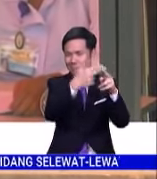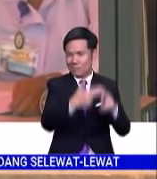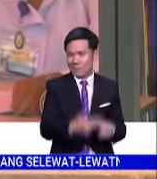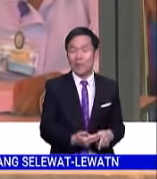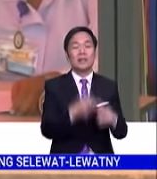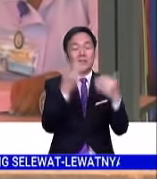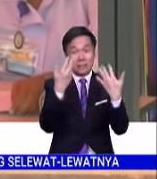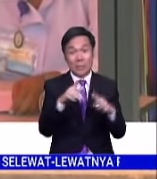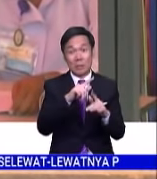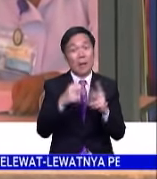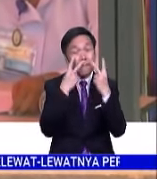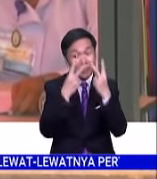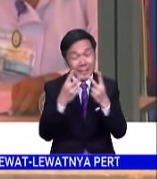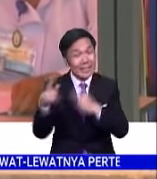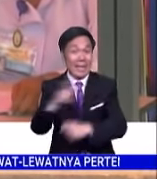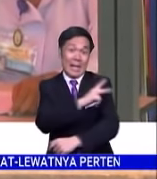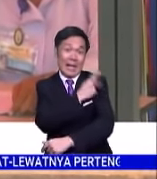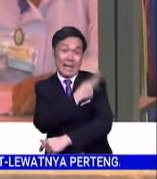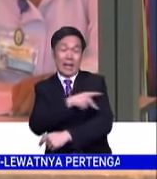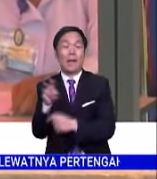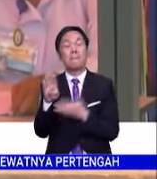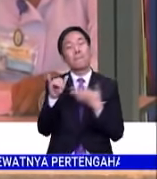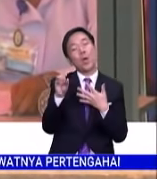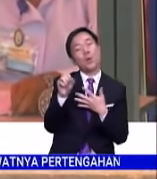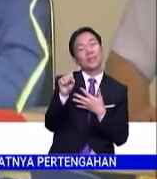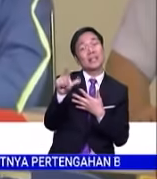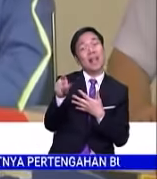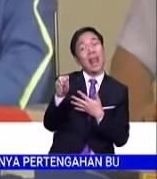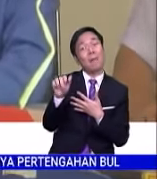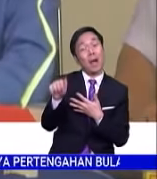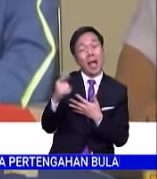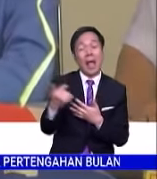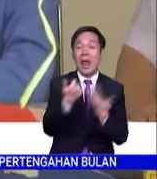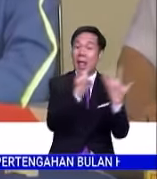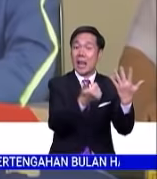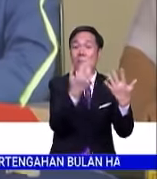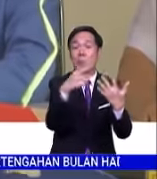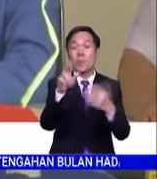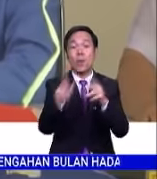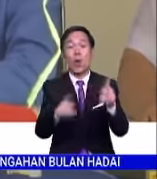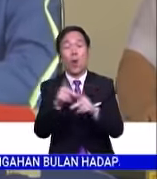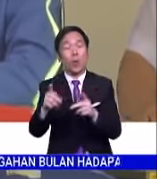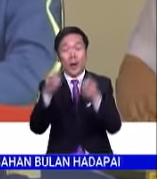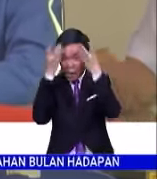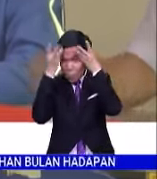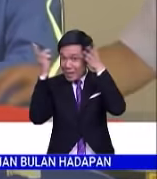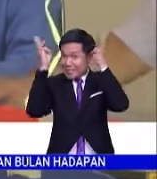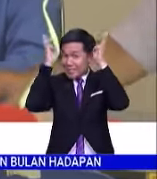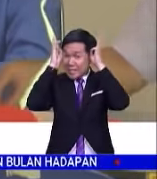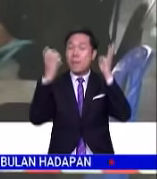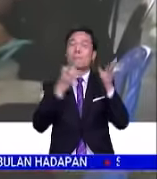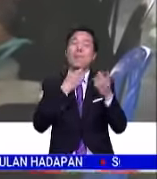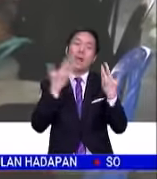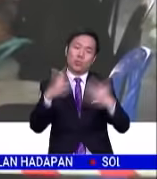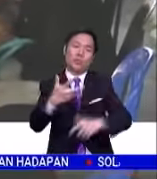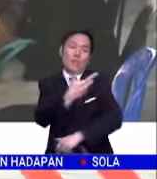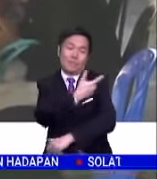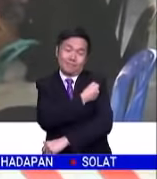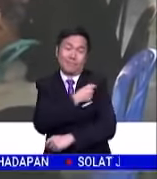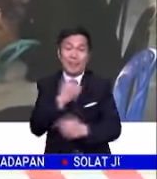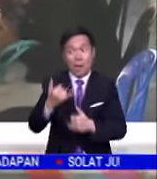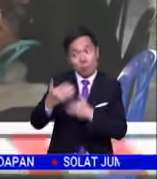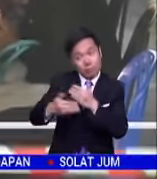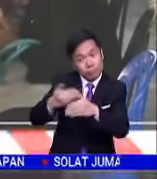mengadakan tinjauan di Klinik Kesihatan Sungai Bayo Selama, kira-kira 6,000 orang asli Perak telah divaksinasi dan proses